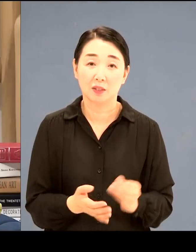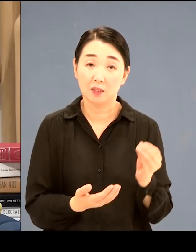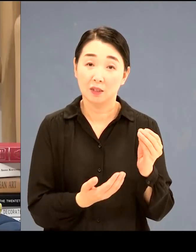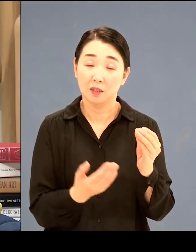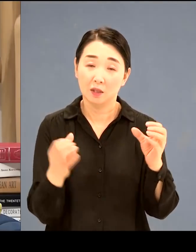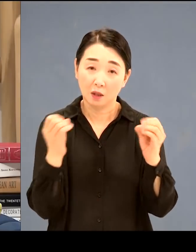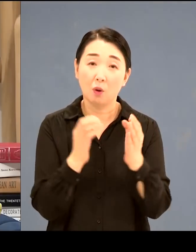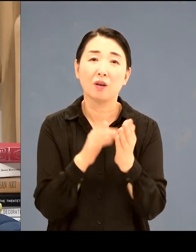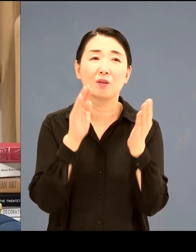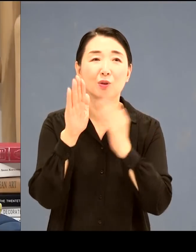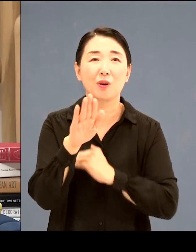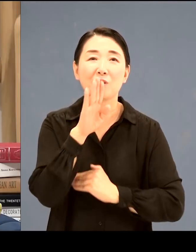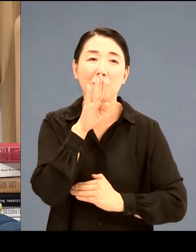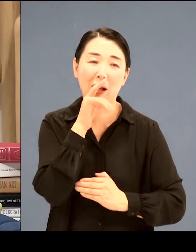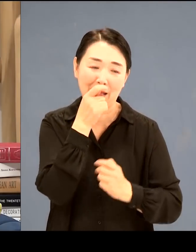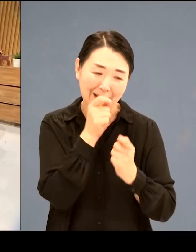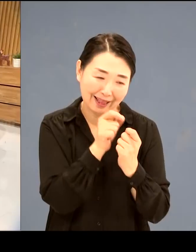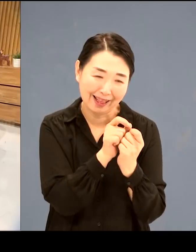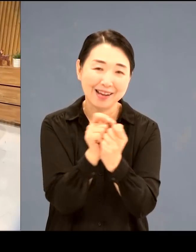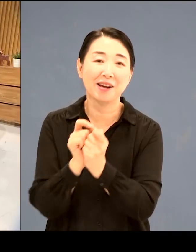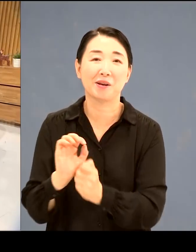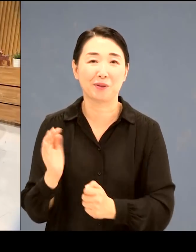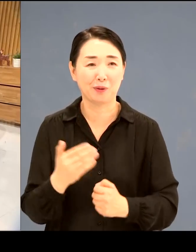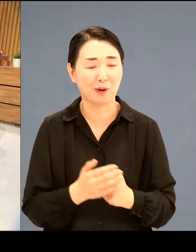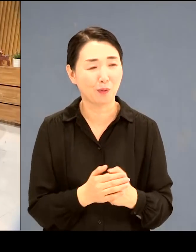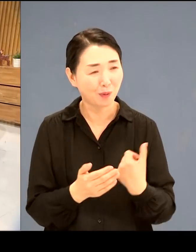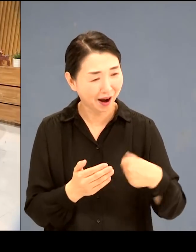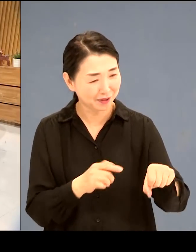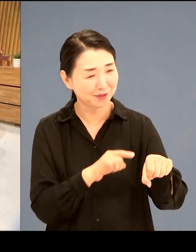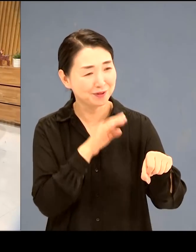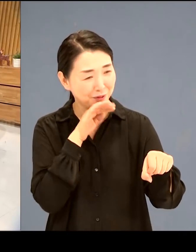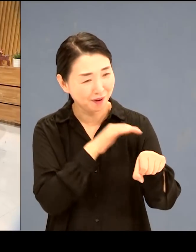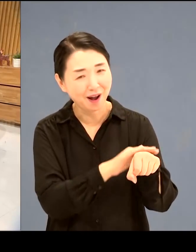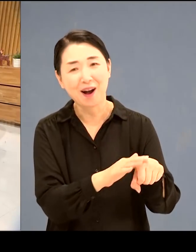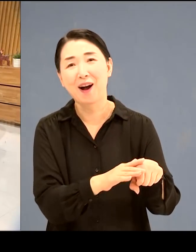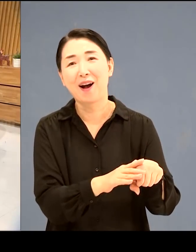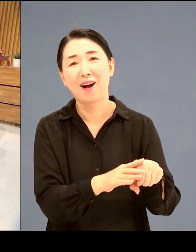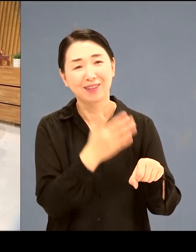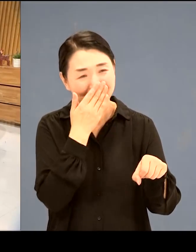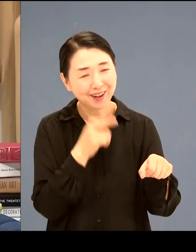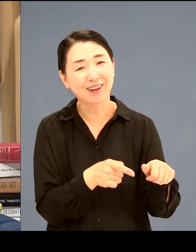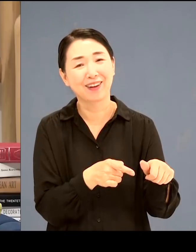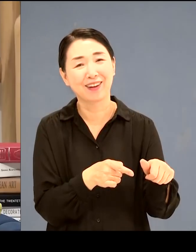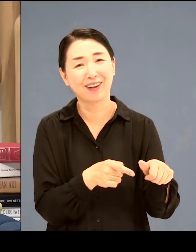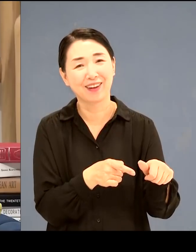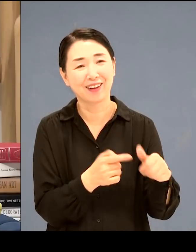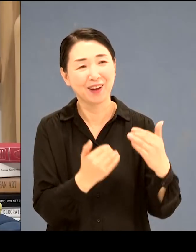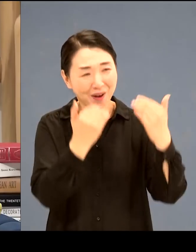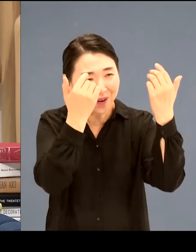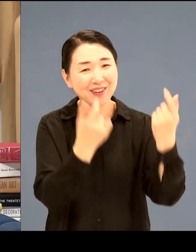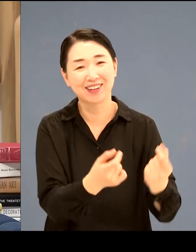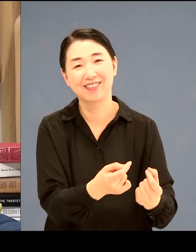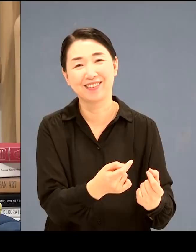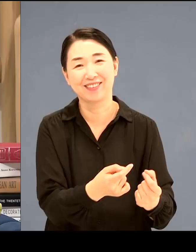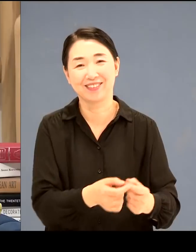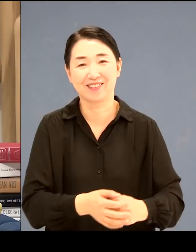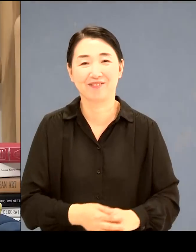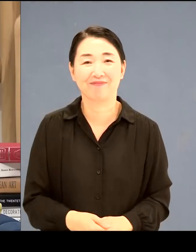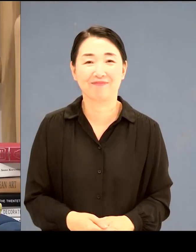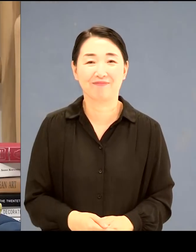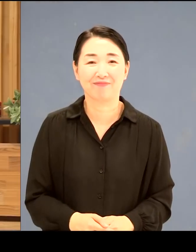이후에 너무 가까워졌어요. 야, 왜 이렇게 기특하지? 네. 아니, 너무 멋지다. 어른이네요. 그러니까요. 네, 우리도 그럴 필요가 있겠는데요.